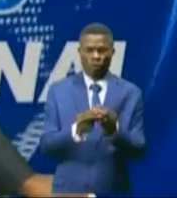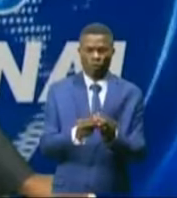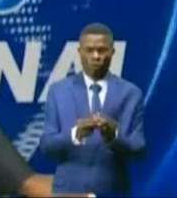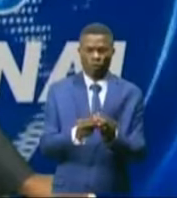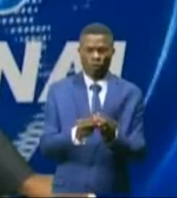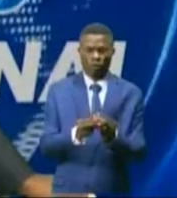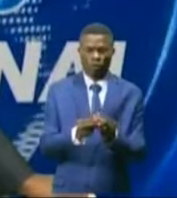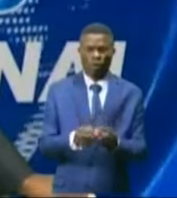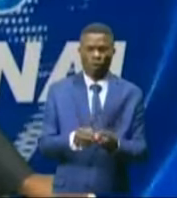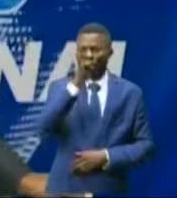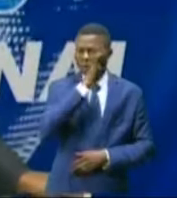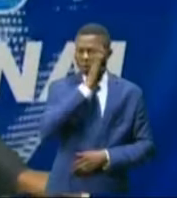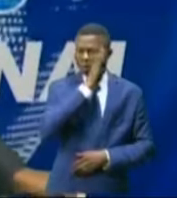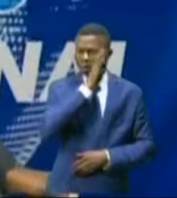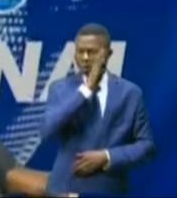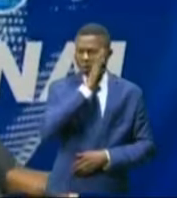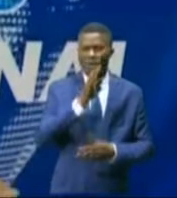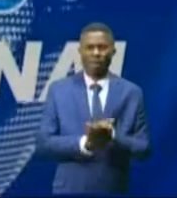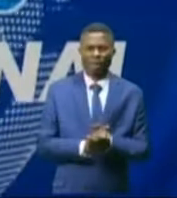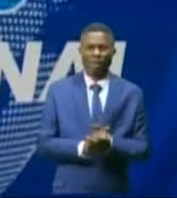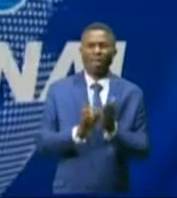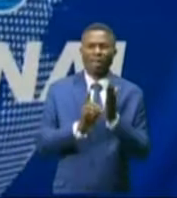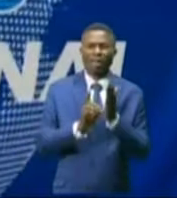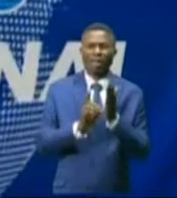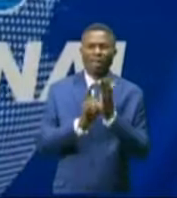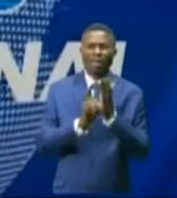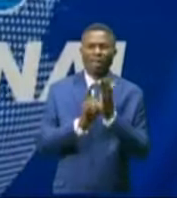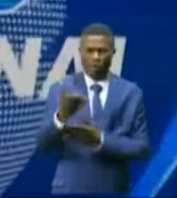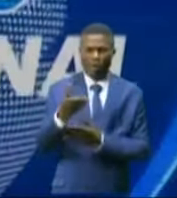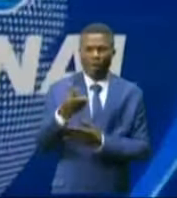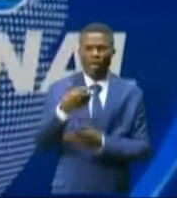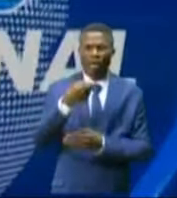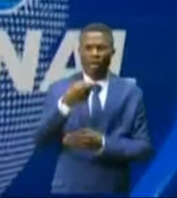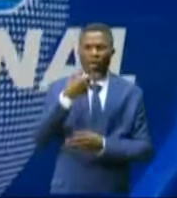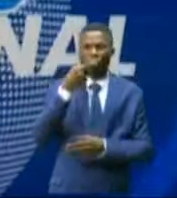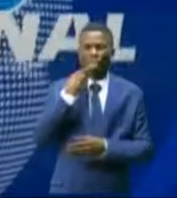communauté. La dernière débat, si le coup monte, elle ou au créneau pour